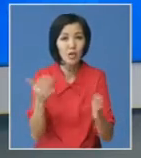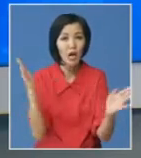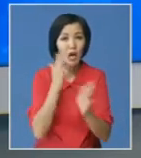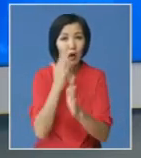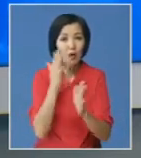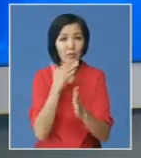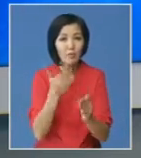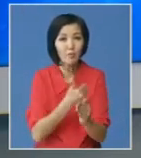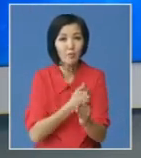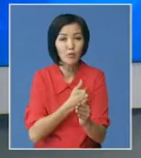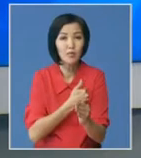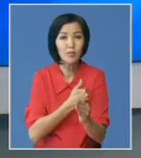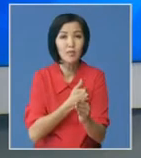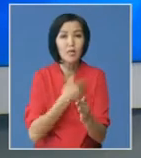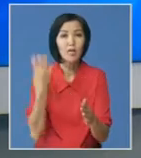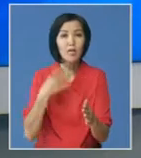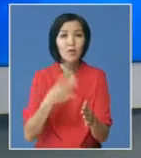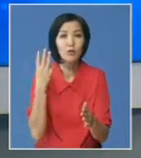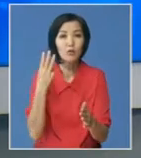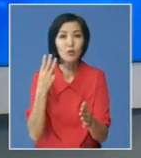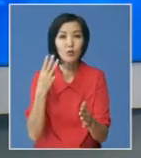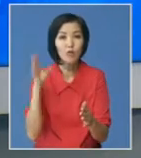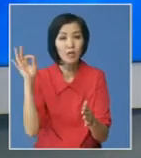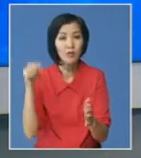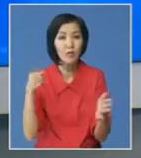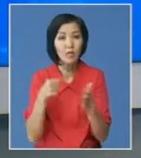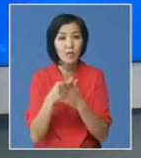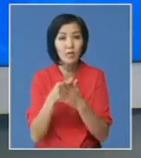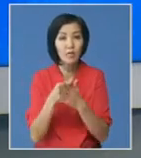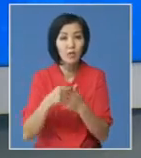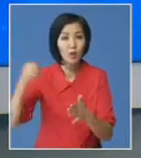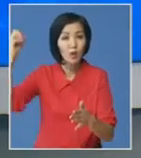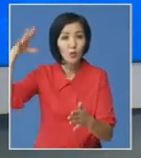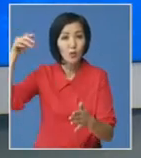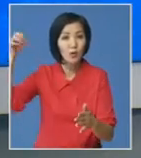43 градусқа дейін баруы мүмкін. Осы кезде күн сәулесінен қалай қорғануға болады?